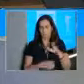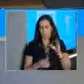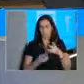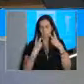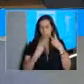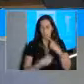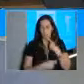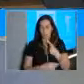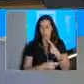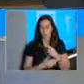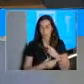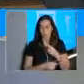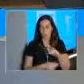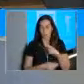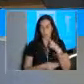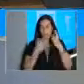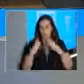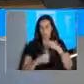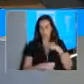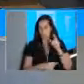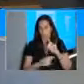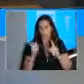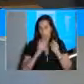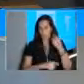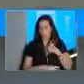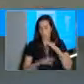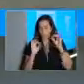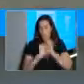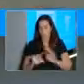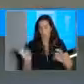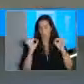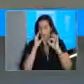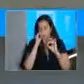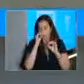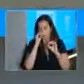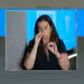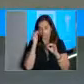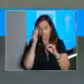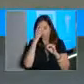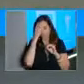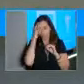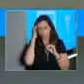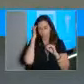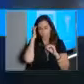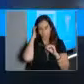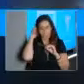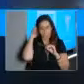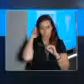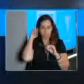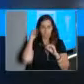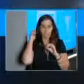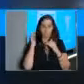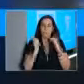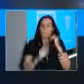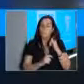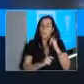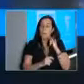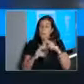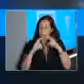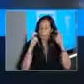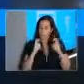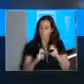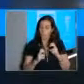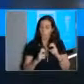המשמעות של זה אז אני רוצה להגיד, מהניסיון שלי זה לא פגש אותי בשום צורה ודרך. אבל אנחנו רואים את התיאורים של מהן